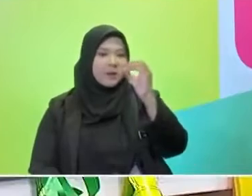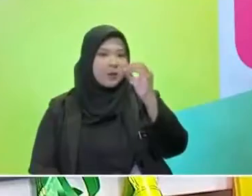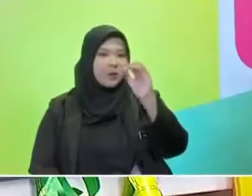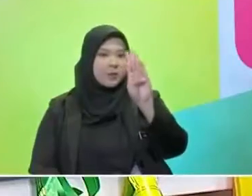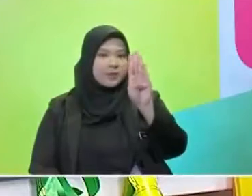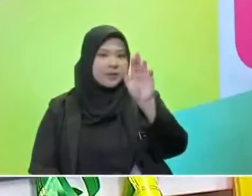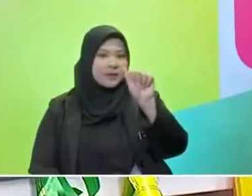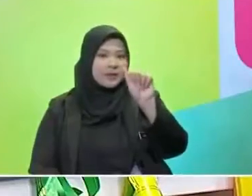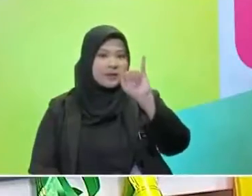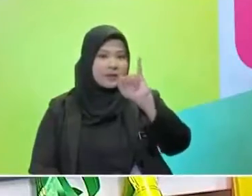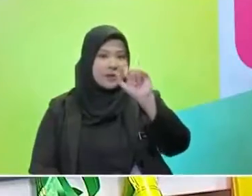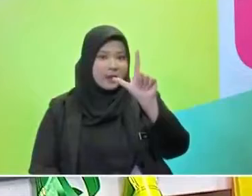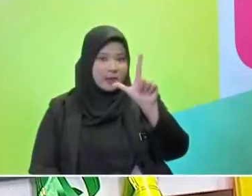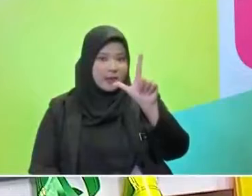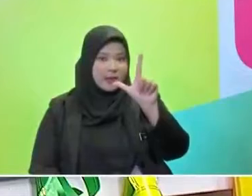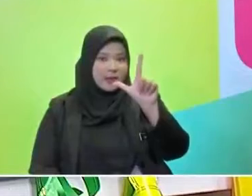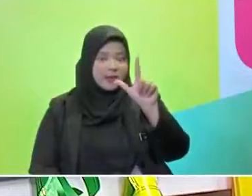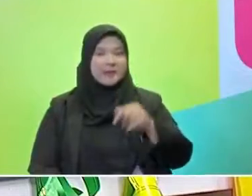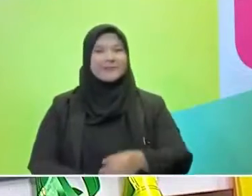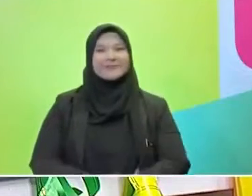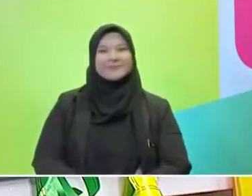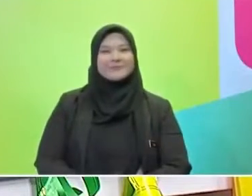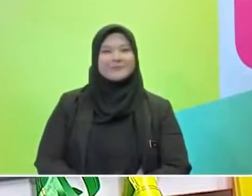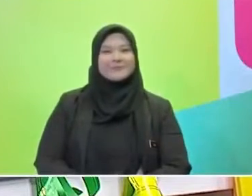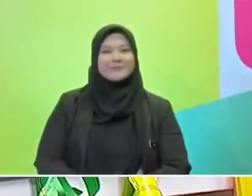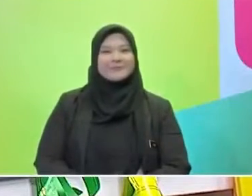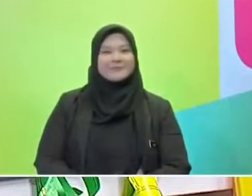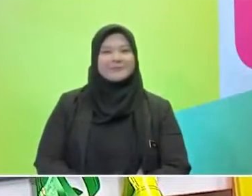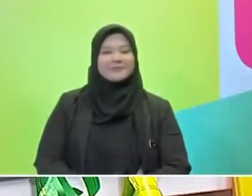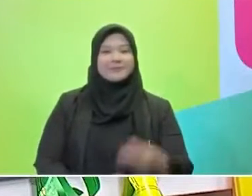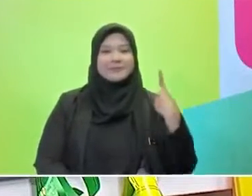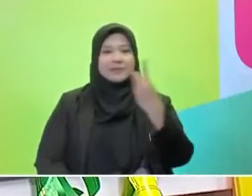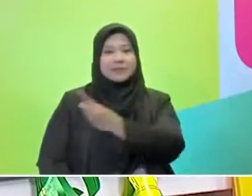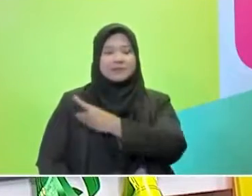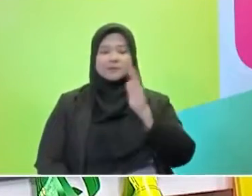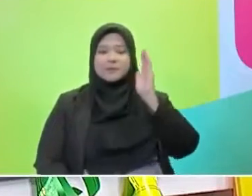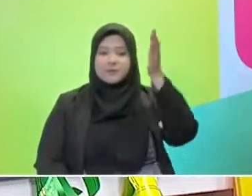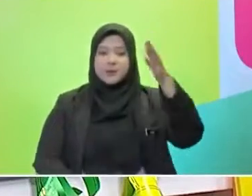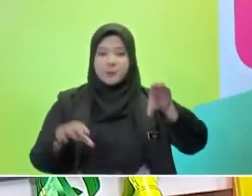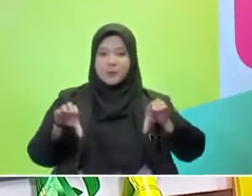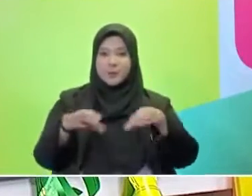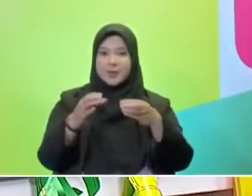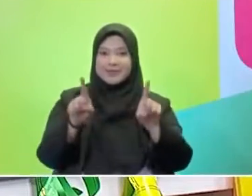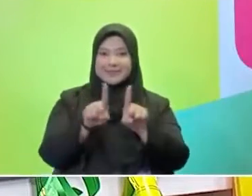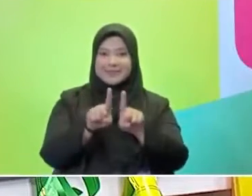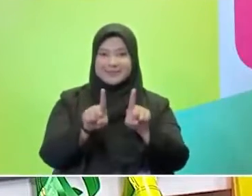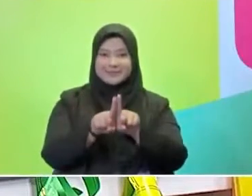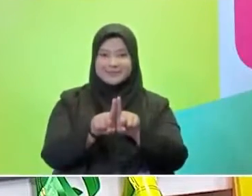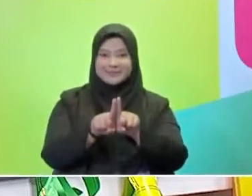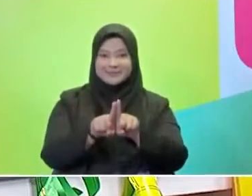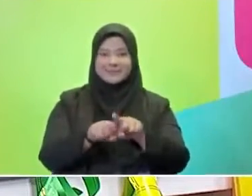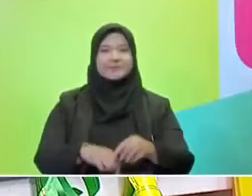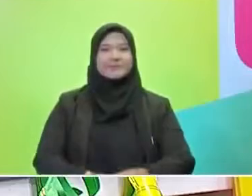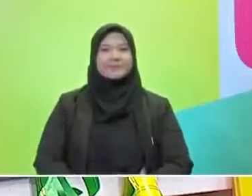panggil mobile. Mobile. Cikgu senang belajarlah buat mobile ni boleh cikgu? Okey, apa yang kita perlukan? Yang